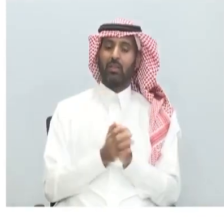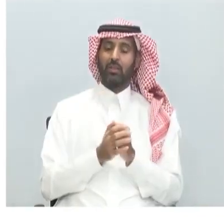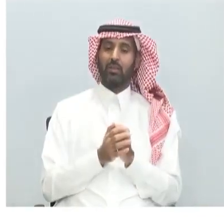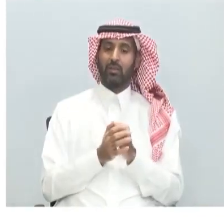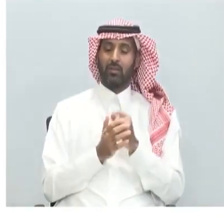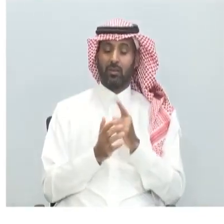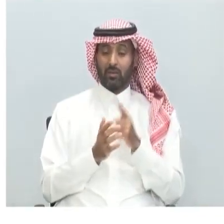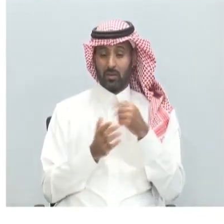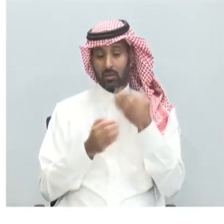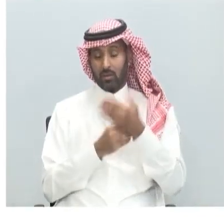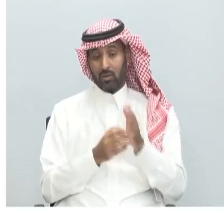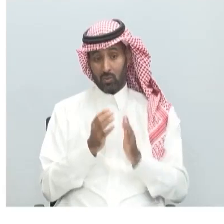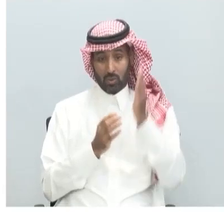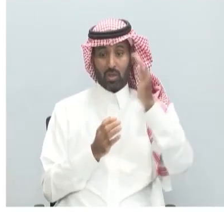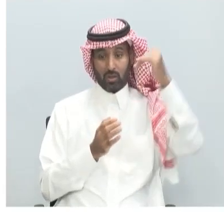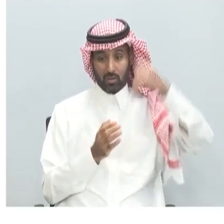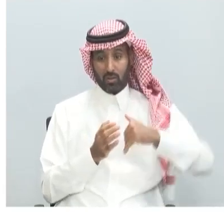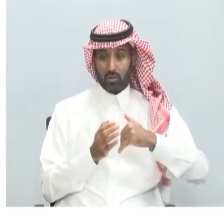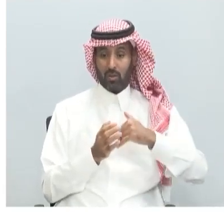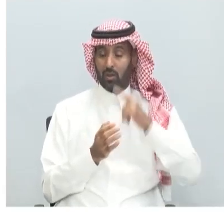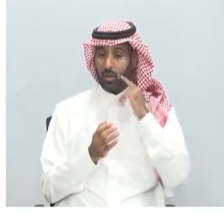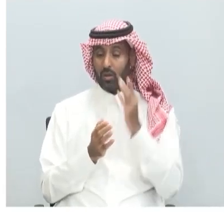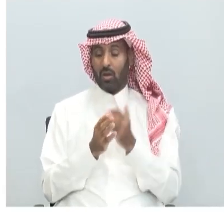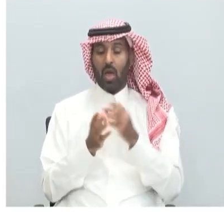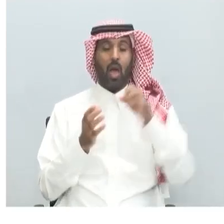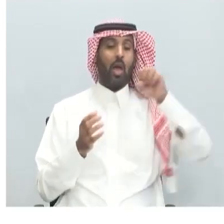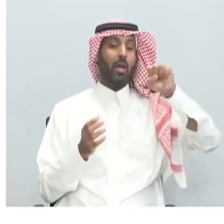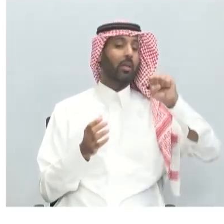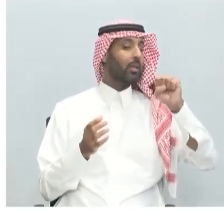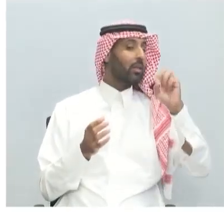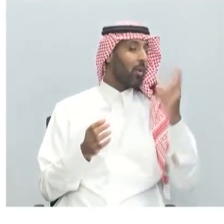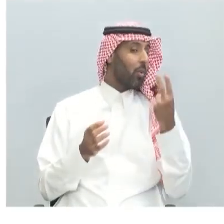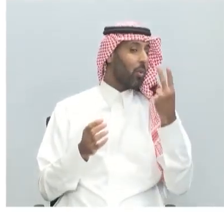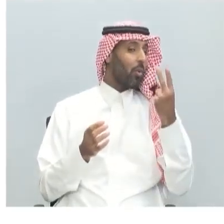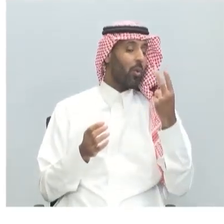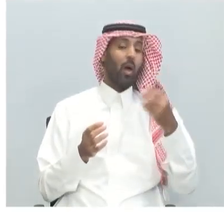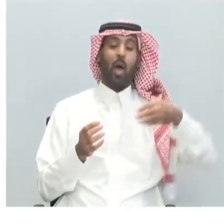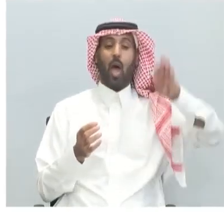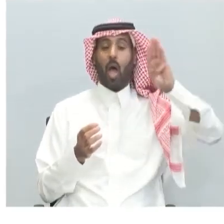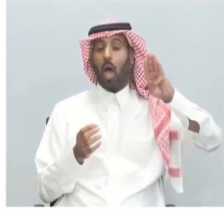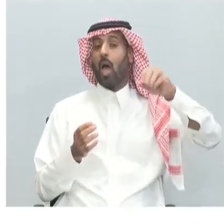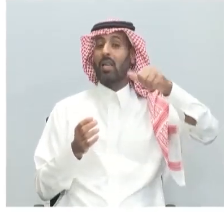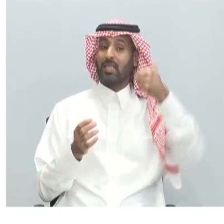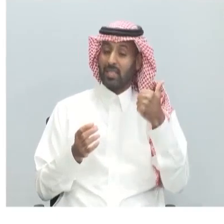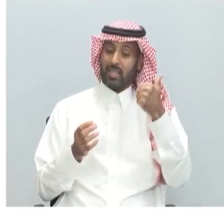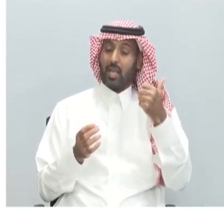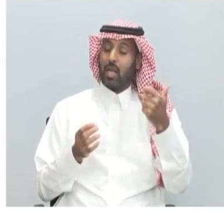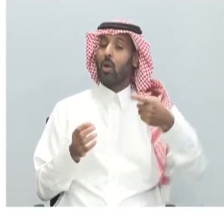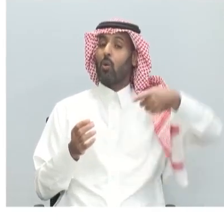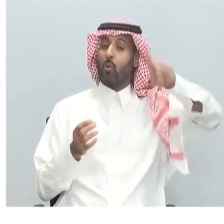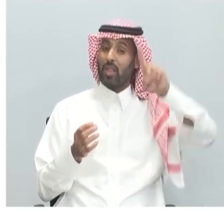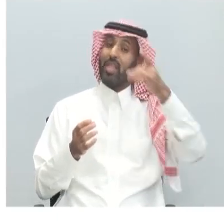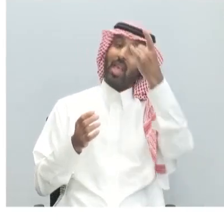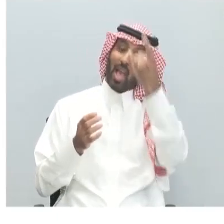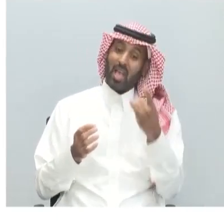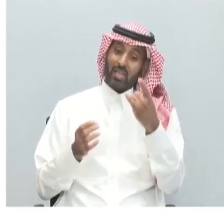طبق المثال التالي طبعا نحن نعرف ان الاس يستوعب الكترونين والبي يستوعب سته والديه يصعب عشره